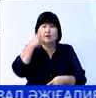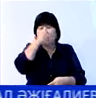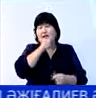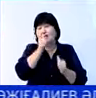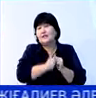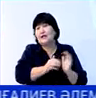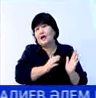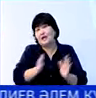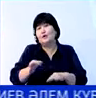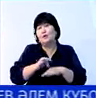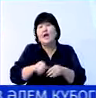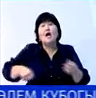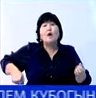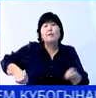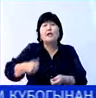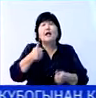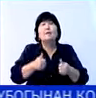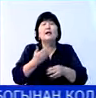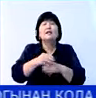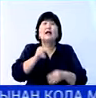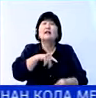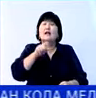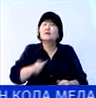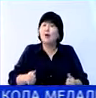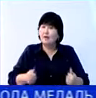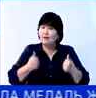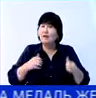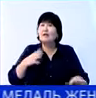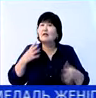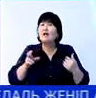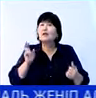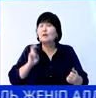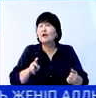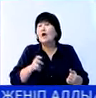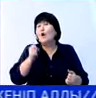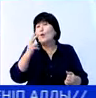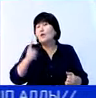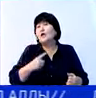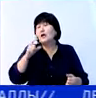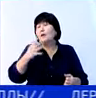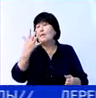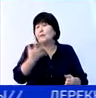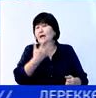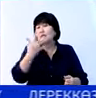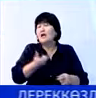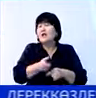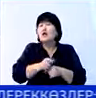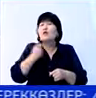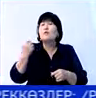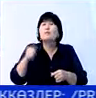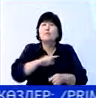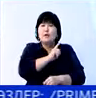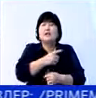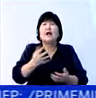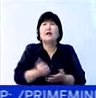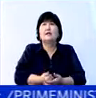сайын өткізу. Билярд бәсекесіне сала қызметкерлері де тыңғылықты дайындықпен келген. 12 маман 5 сағат бойы ең мықтын анықтады.